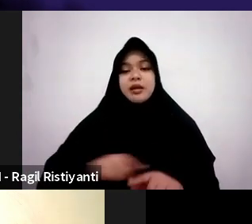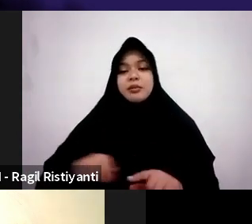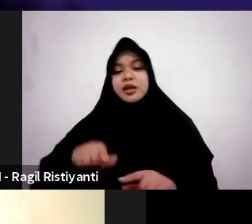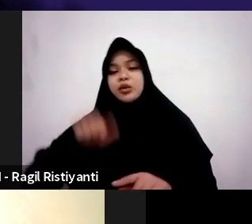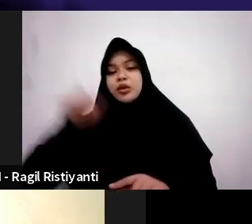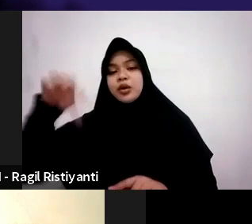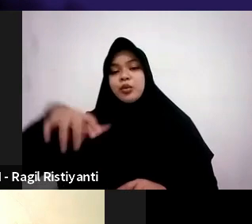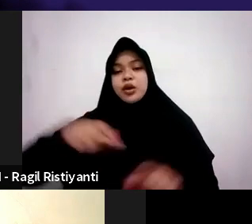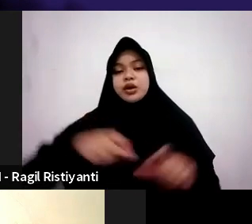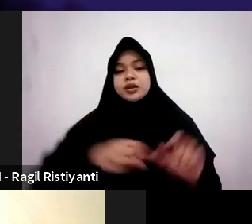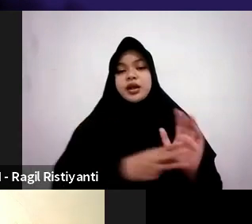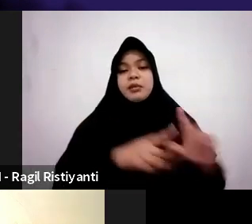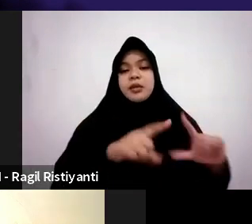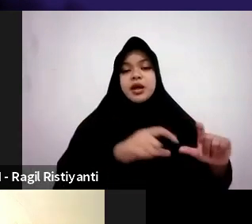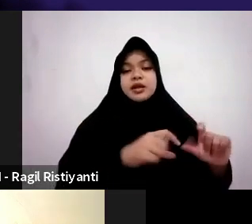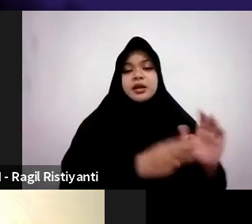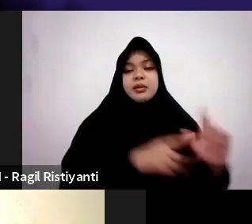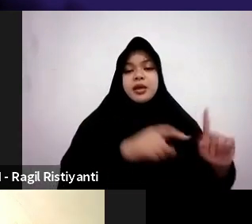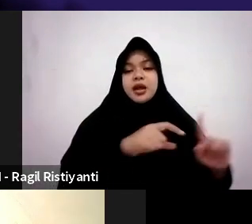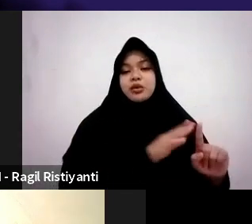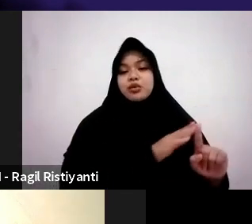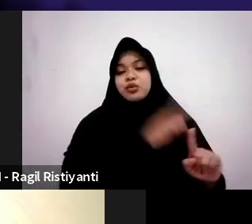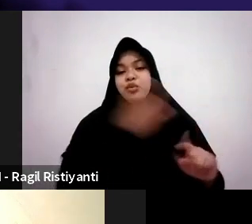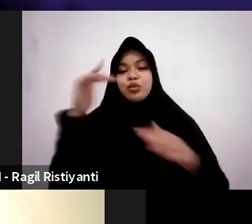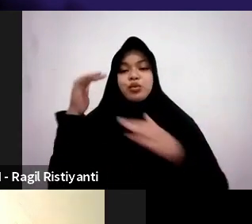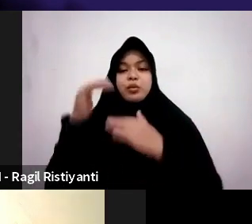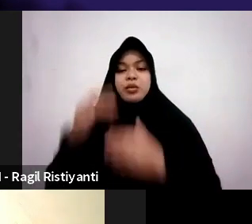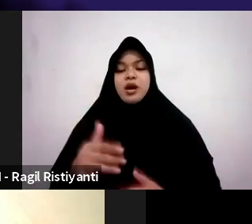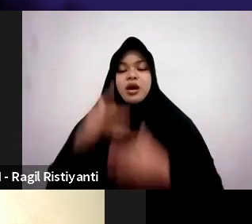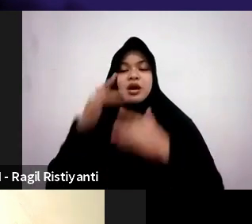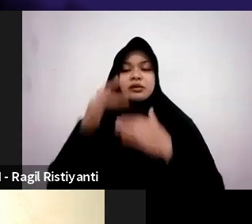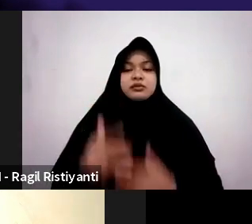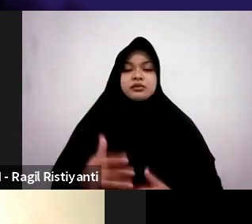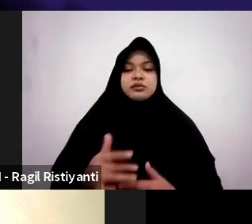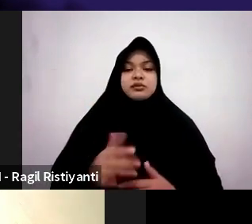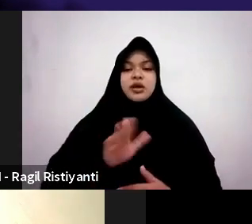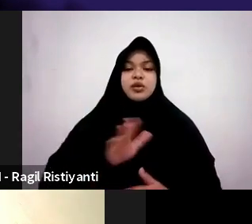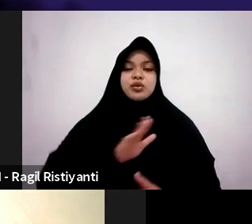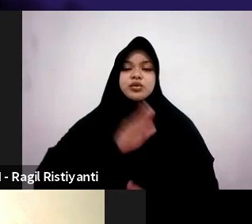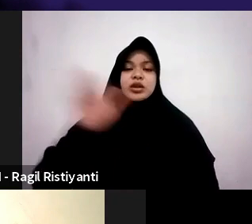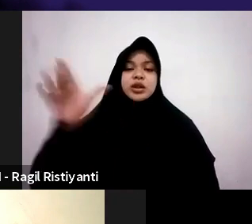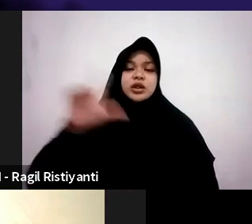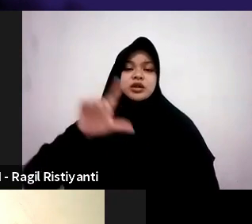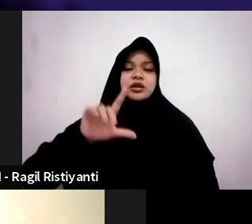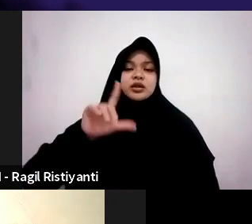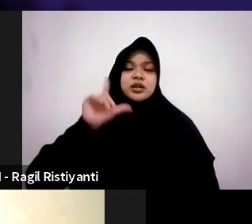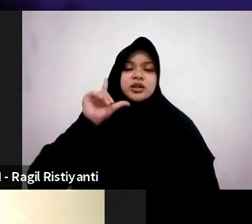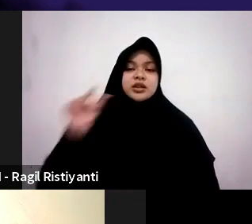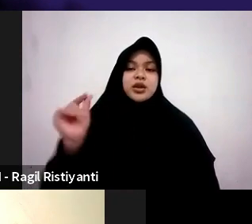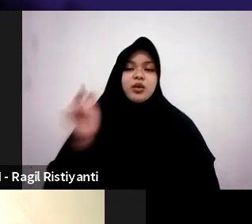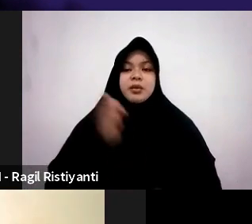SMA dan SMK kami harus Kupang sama seperti teman tadi bilang harus ke Jawa Barat itu luar biasa